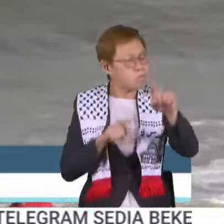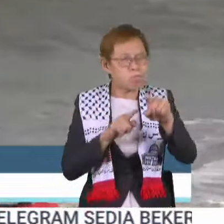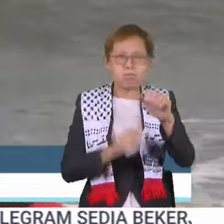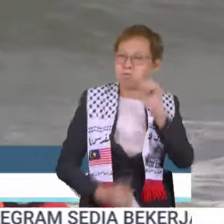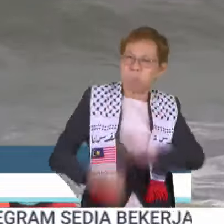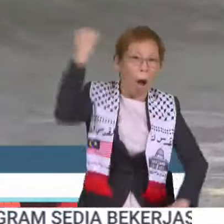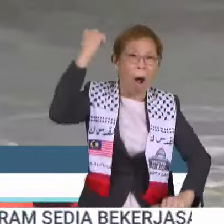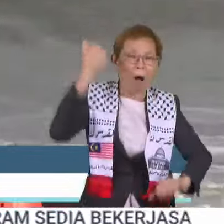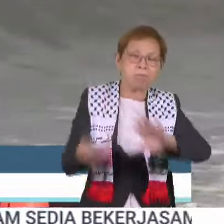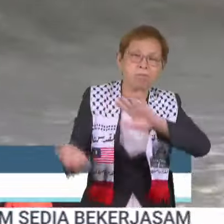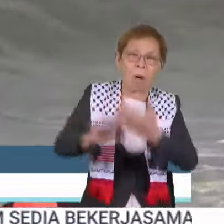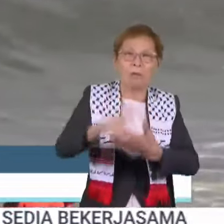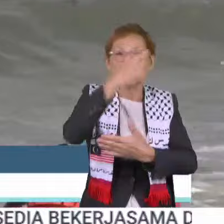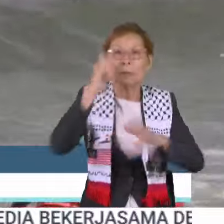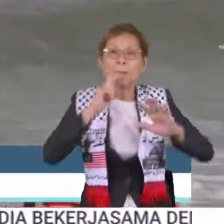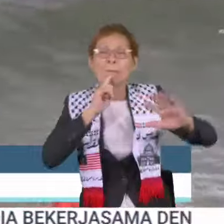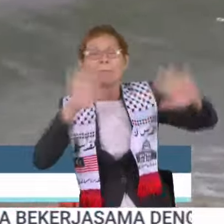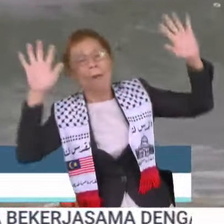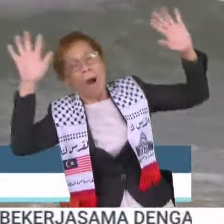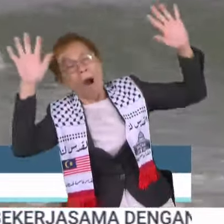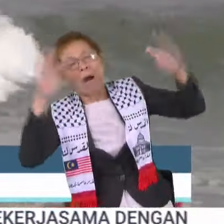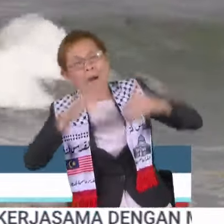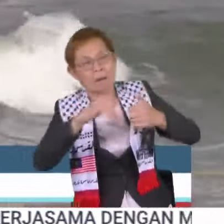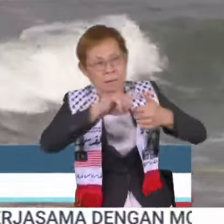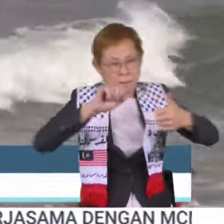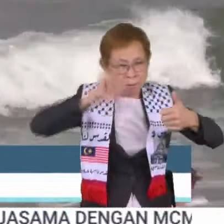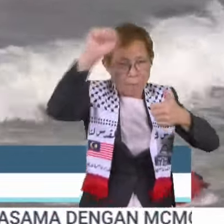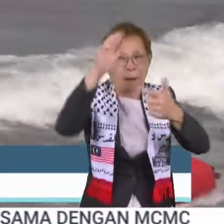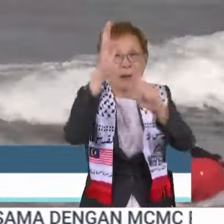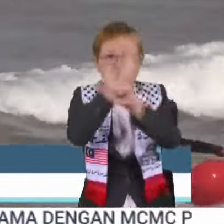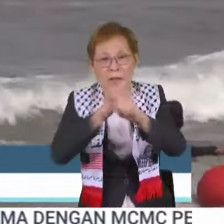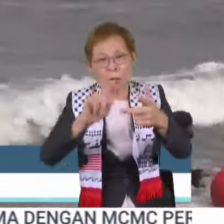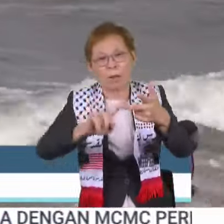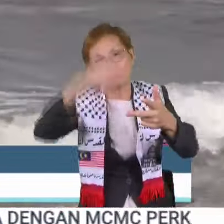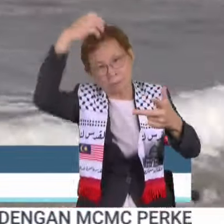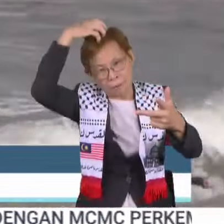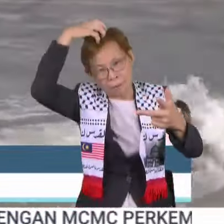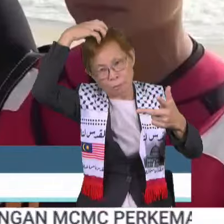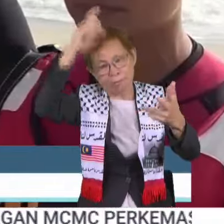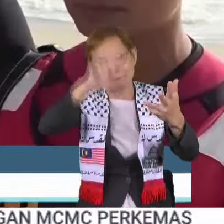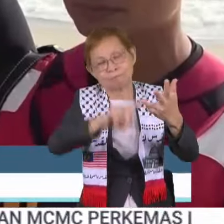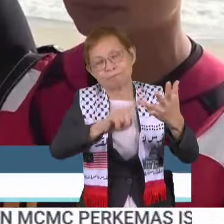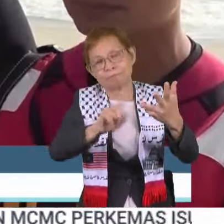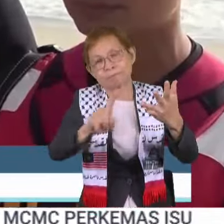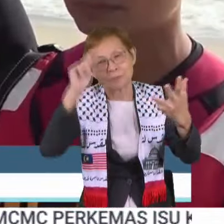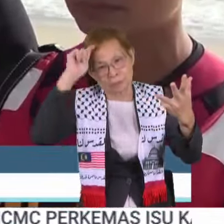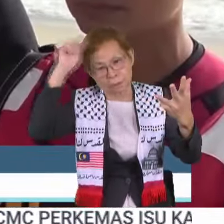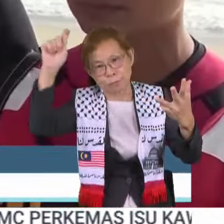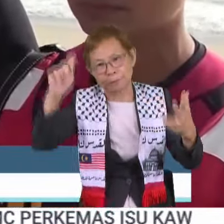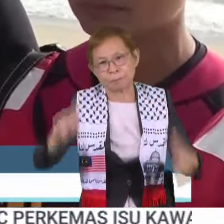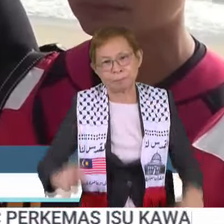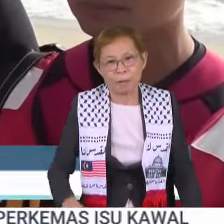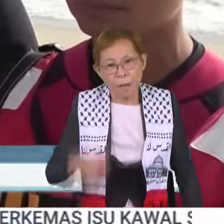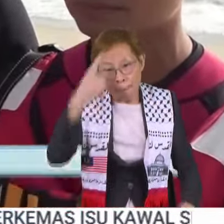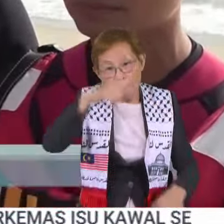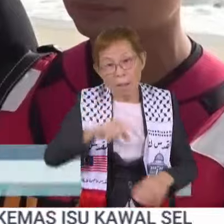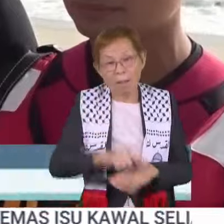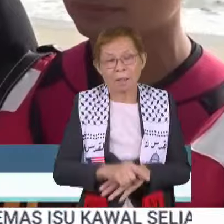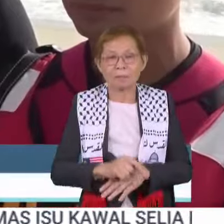I kes kematian akibat lemas selepas Sabah Sarawak dan Selangor bagi